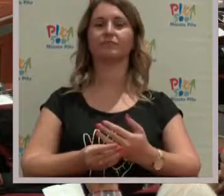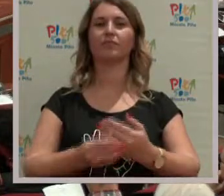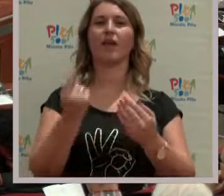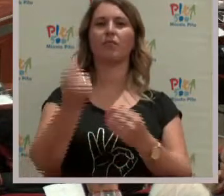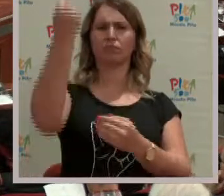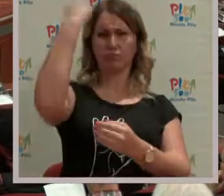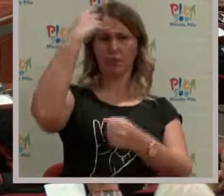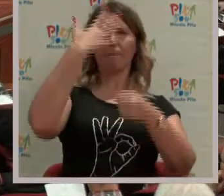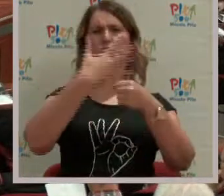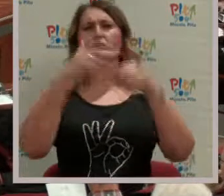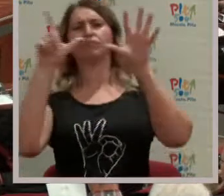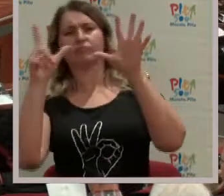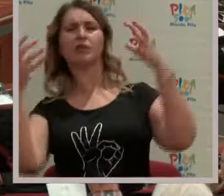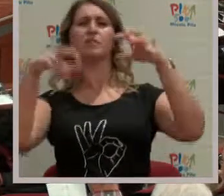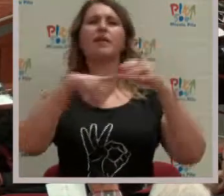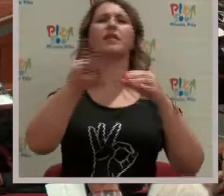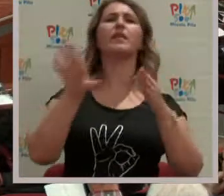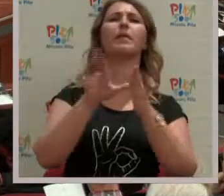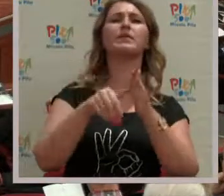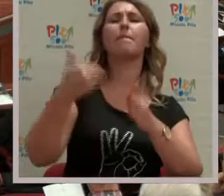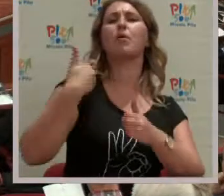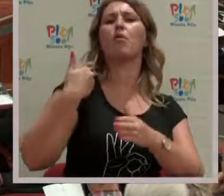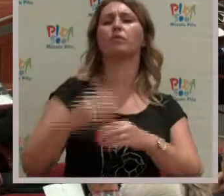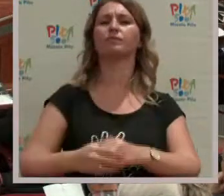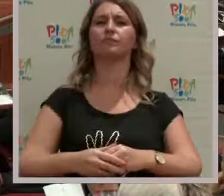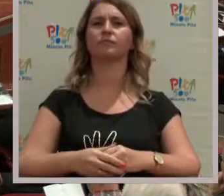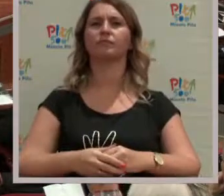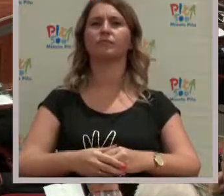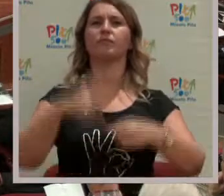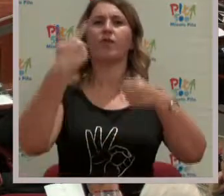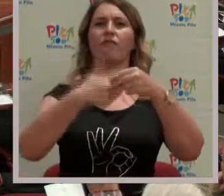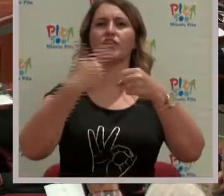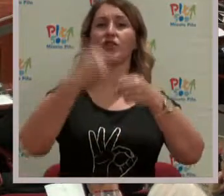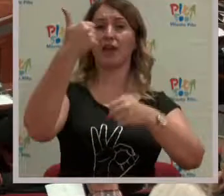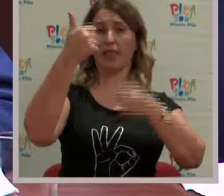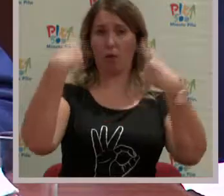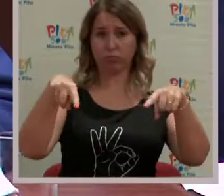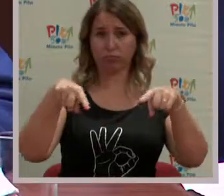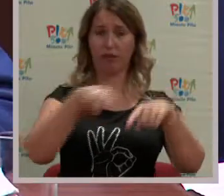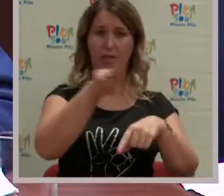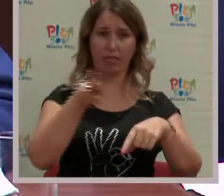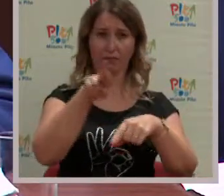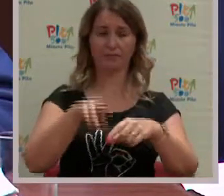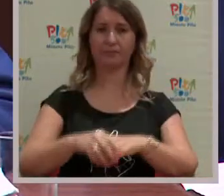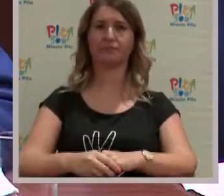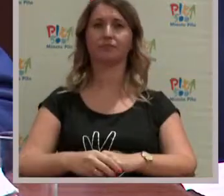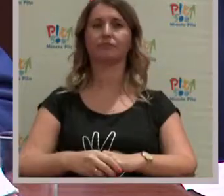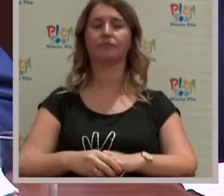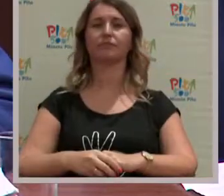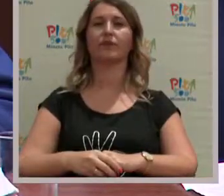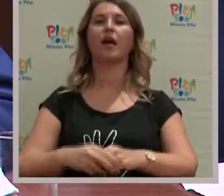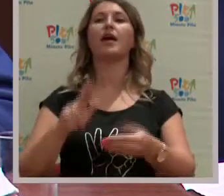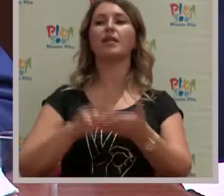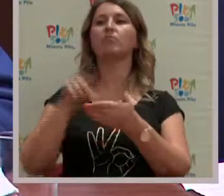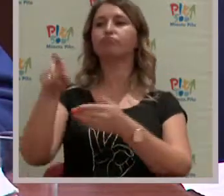obradach 57. Sesji Rady Miasta Piły uczestniczyło 21 radnych. Podczas 57.